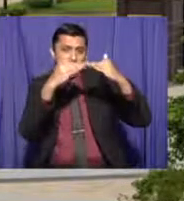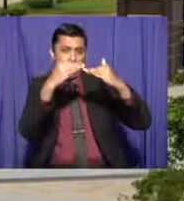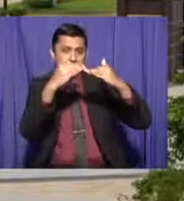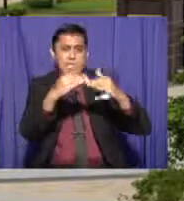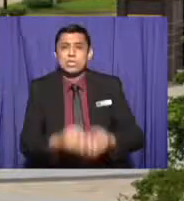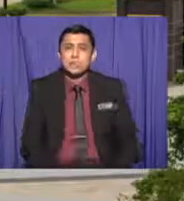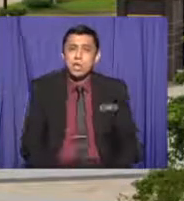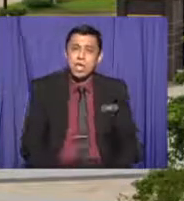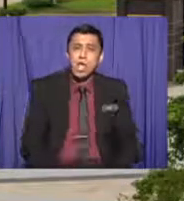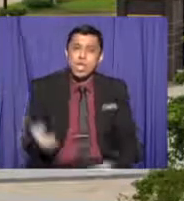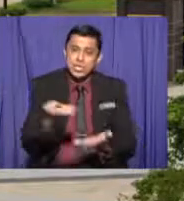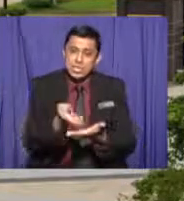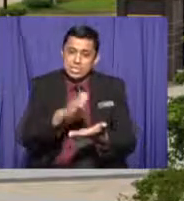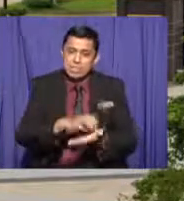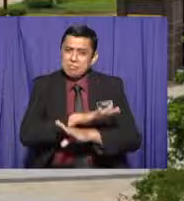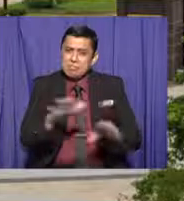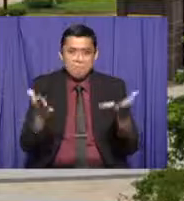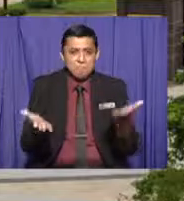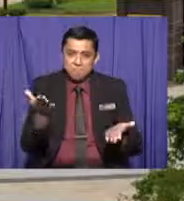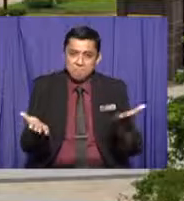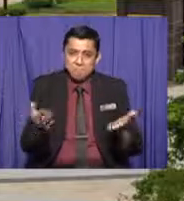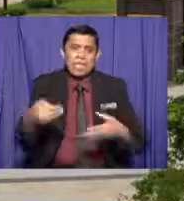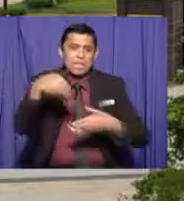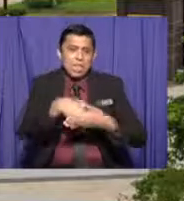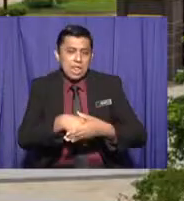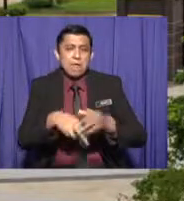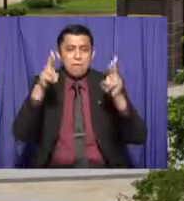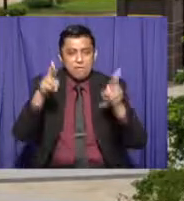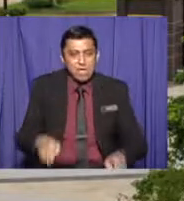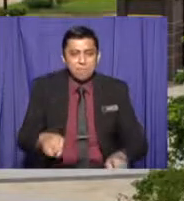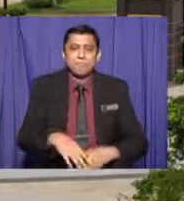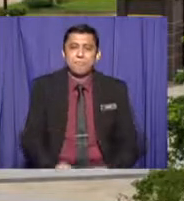dan sosial tidak seimbang dalam kalangan rakyat.